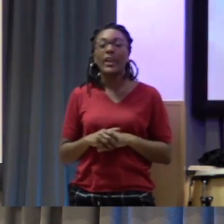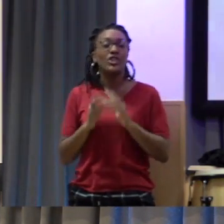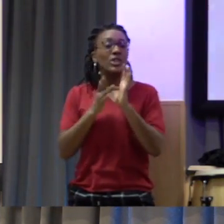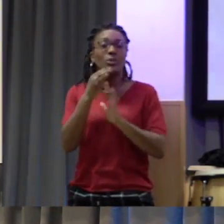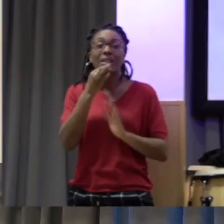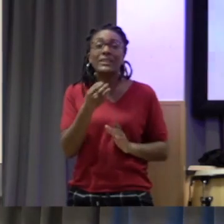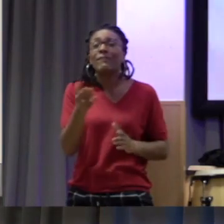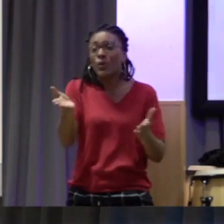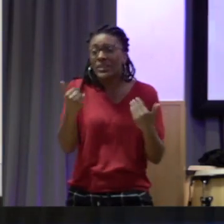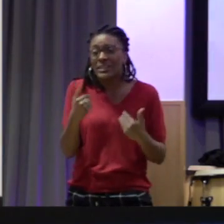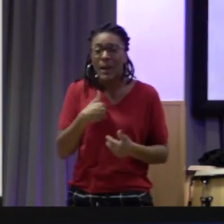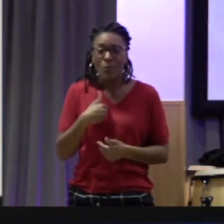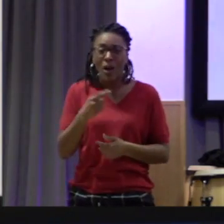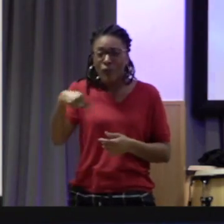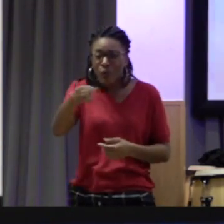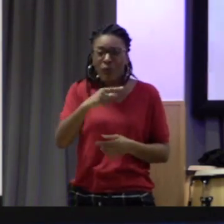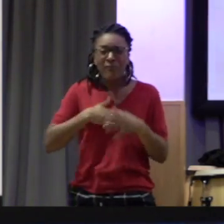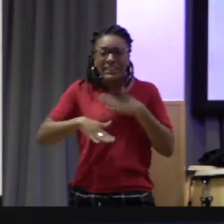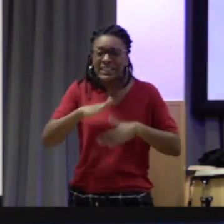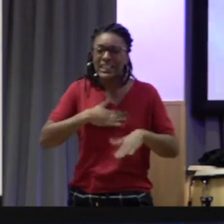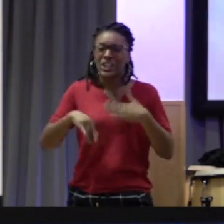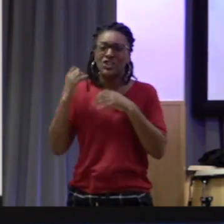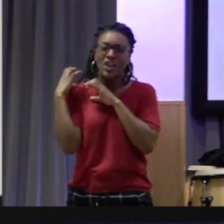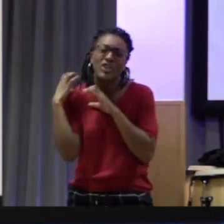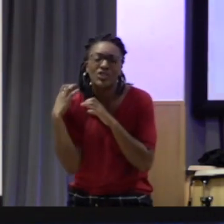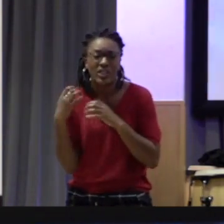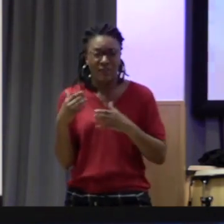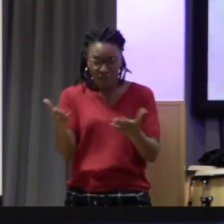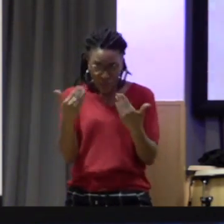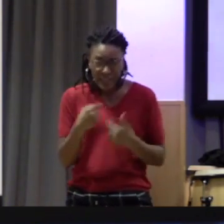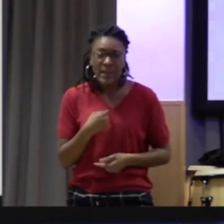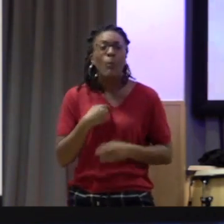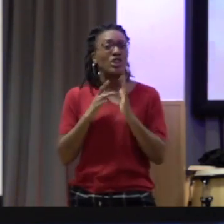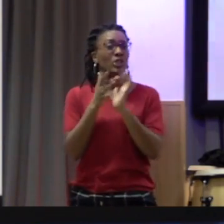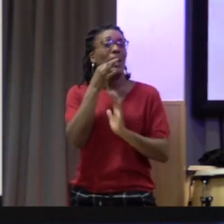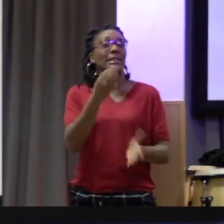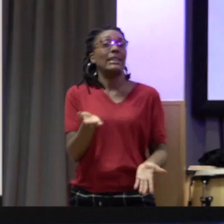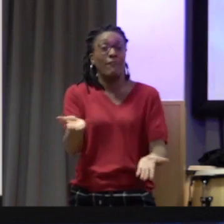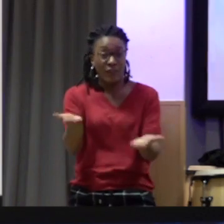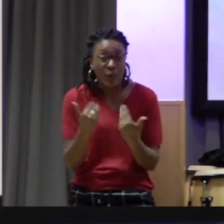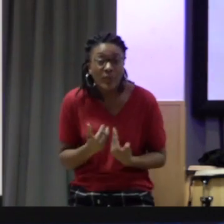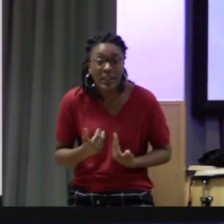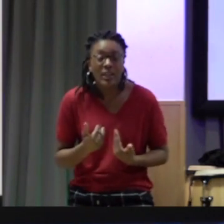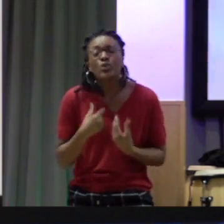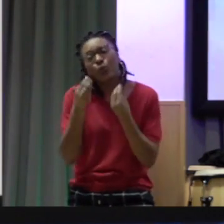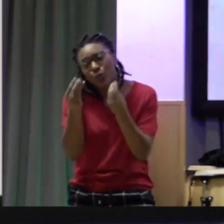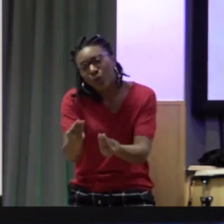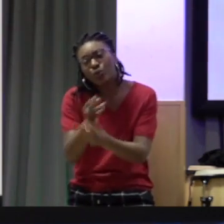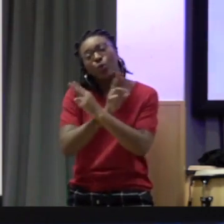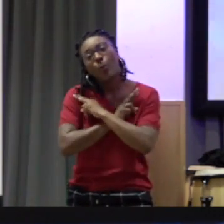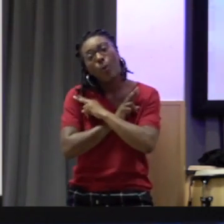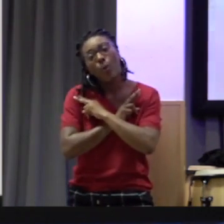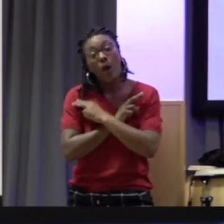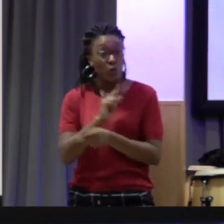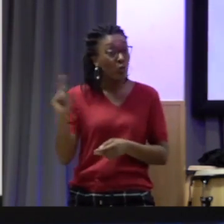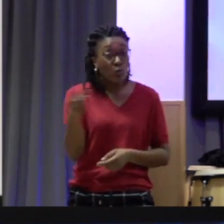moi, vous tous qui êtes fatigués et chargés, et je vous donnerai du repos. On a